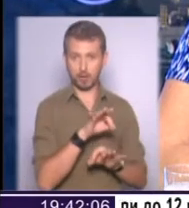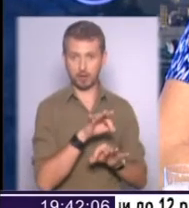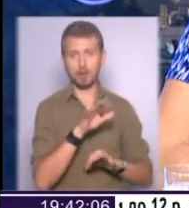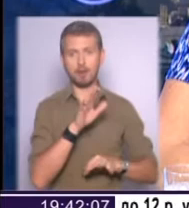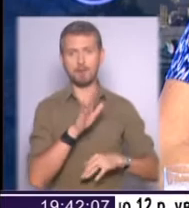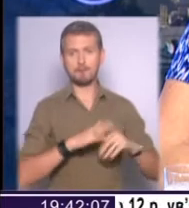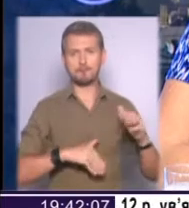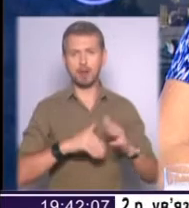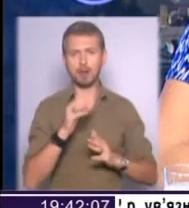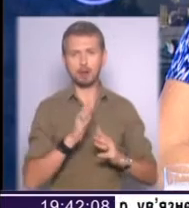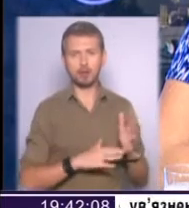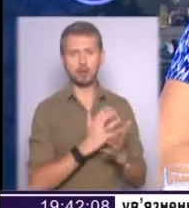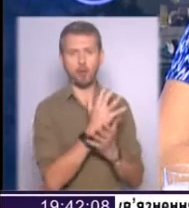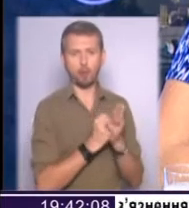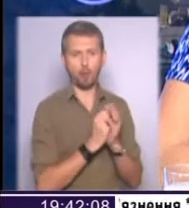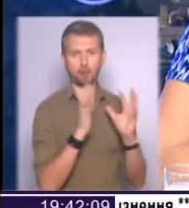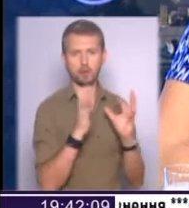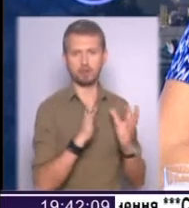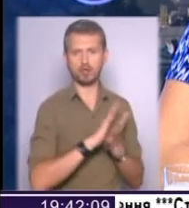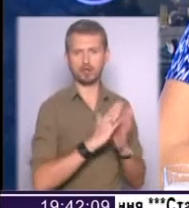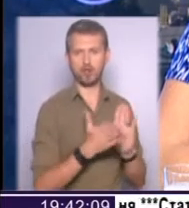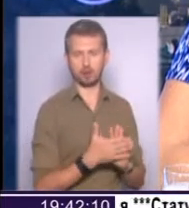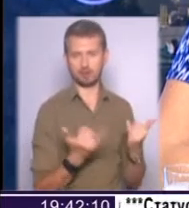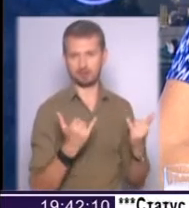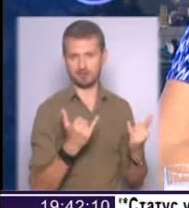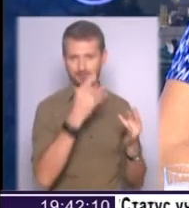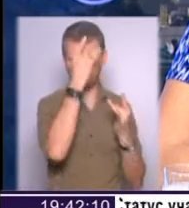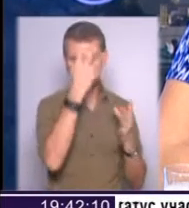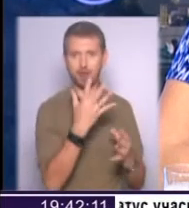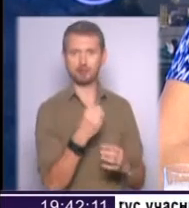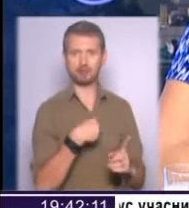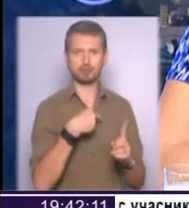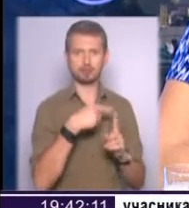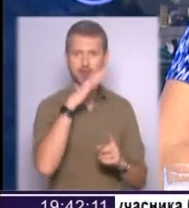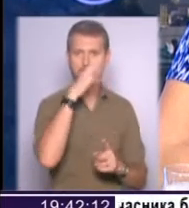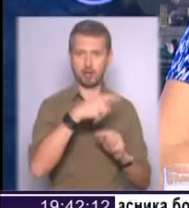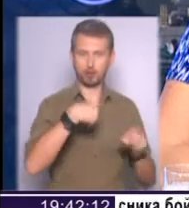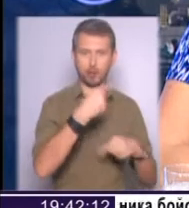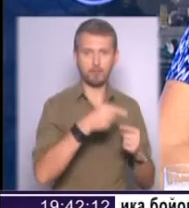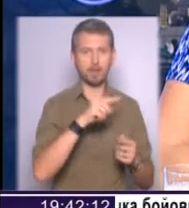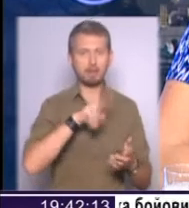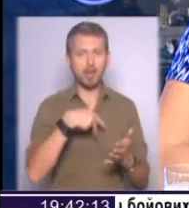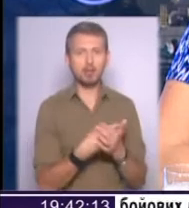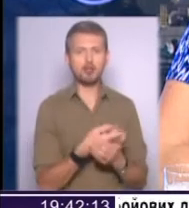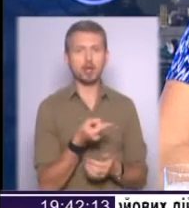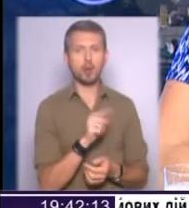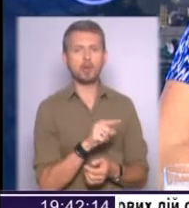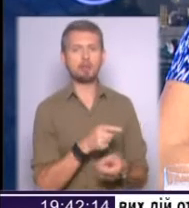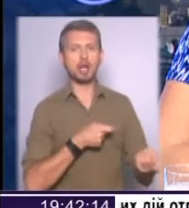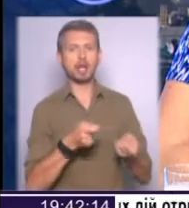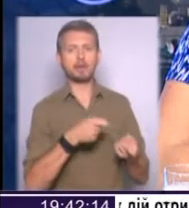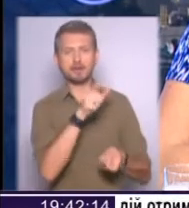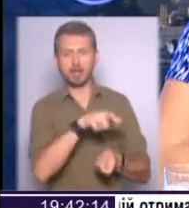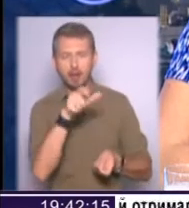практично консервує цю ситуацію, яка зараз є в культурі, ще на 5 років. Тому що він передбачає, що з тими керівниками